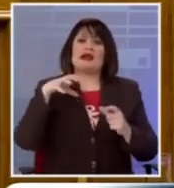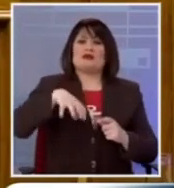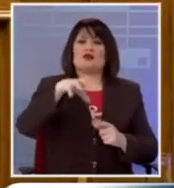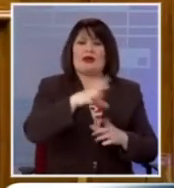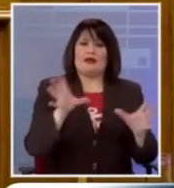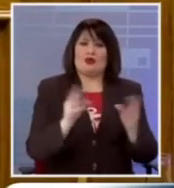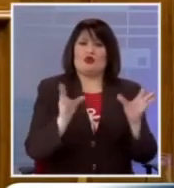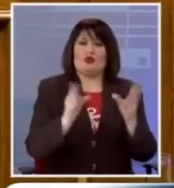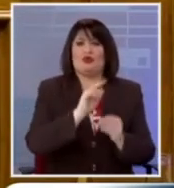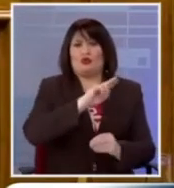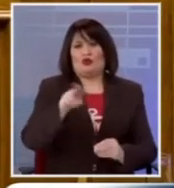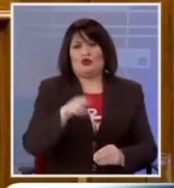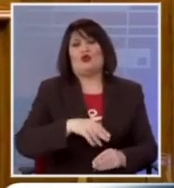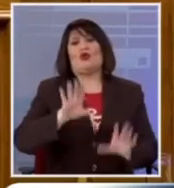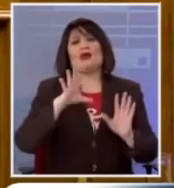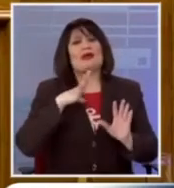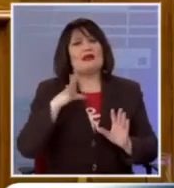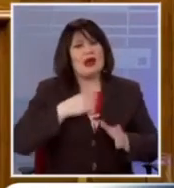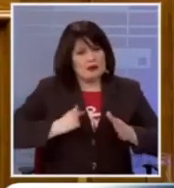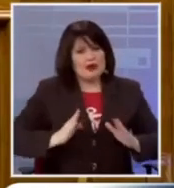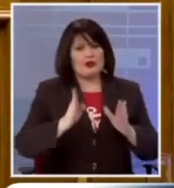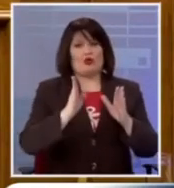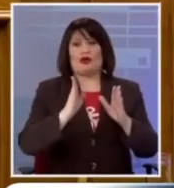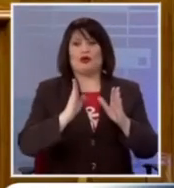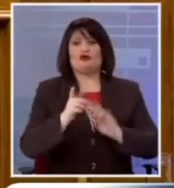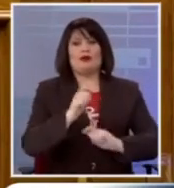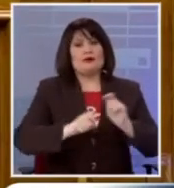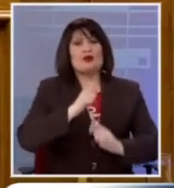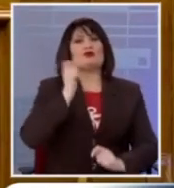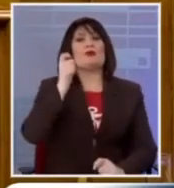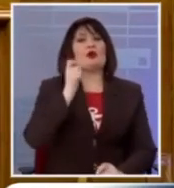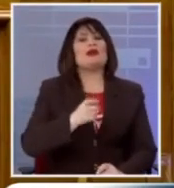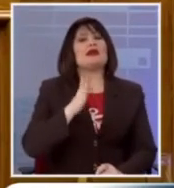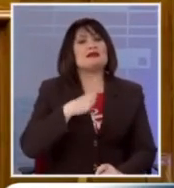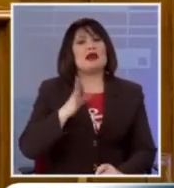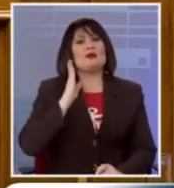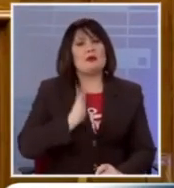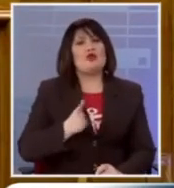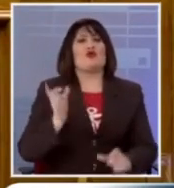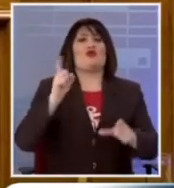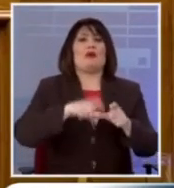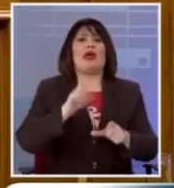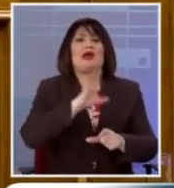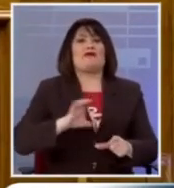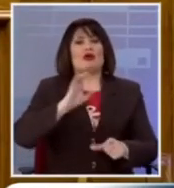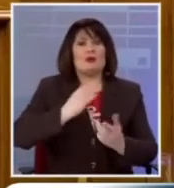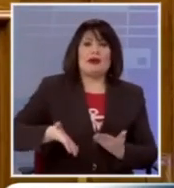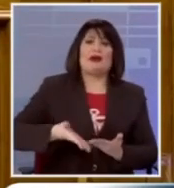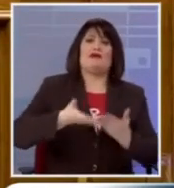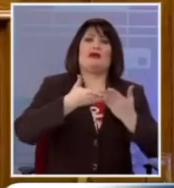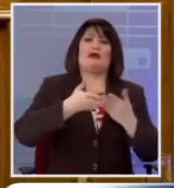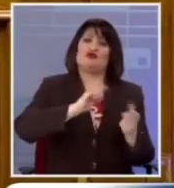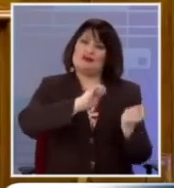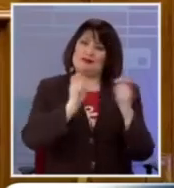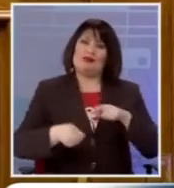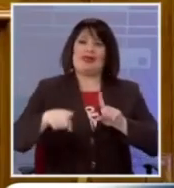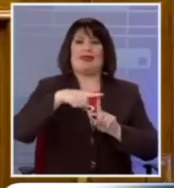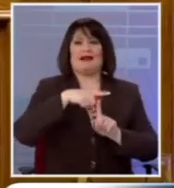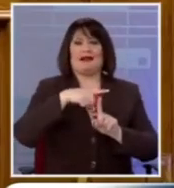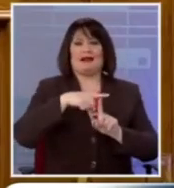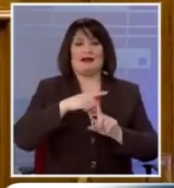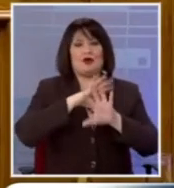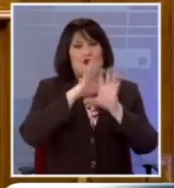Θέλουμε και μπορούμε να προχωρήσουμε με συνθετικές πολιτικές. Θέλουμε και μπορούμε να μείνουμε στην Ευρώπη συνεισφέροντας τη θετική αλλαγή της. Με τις